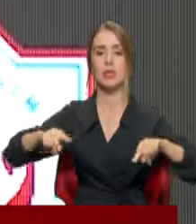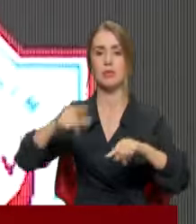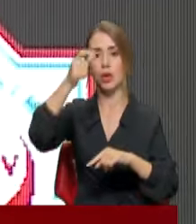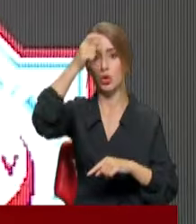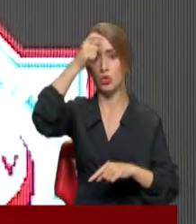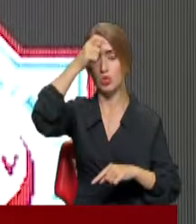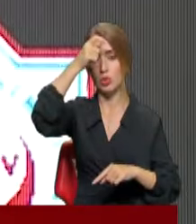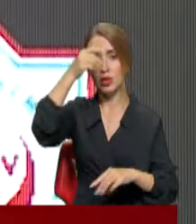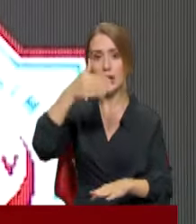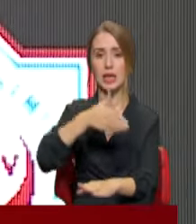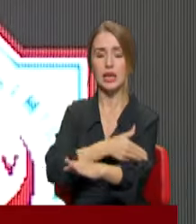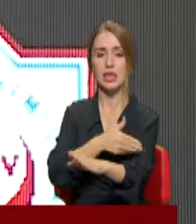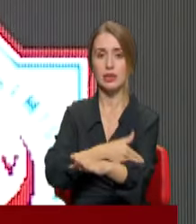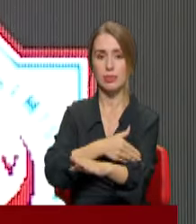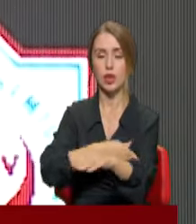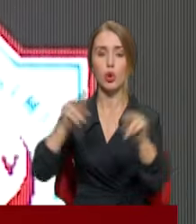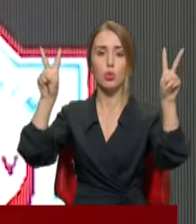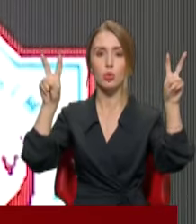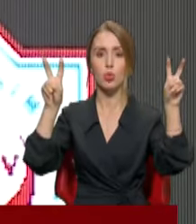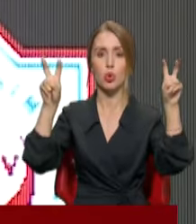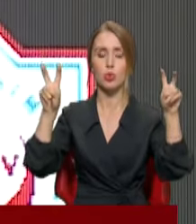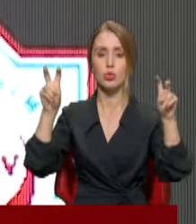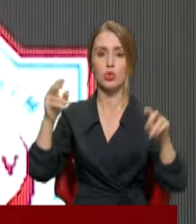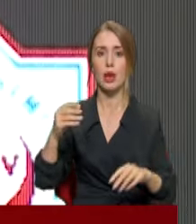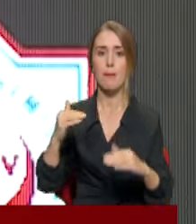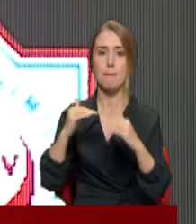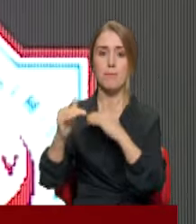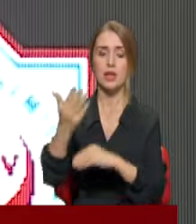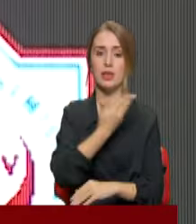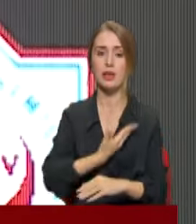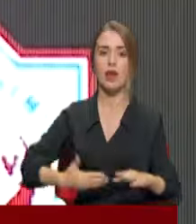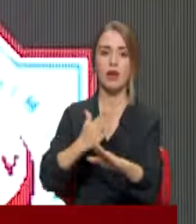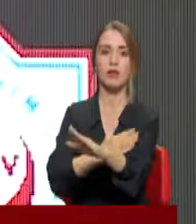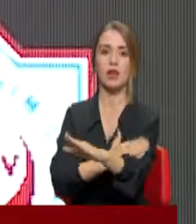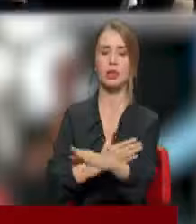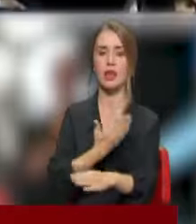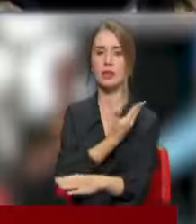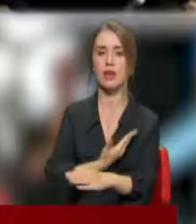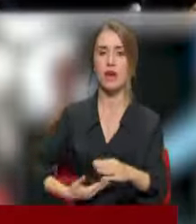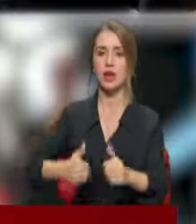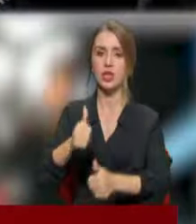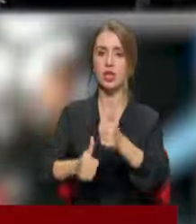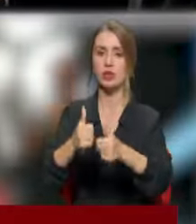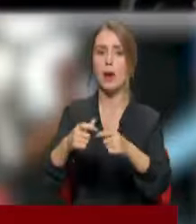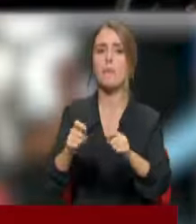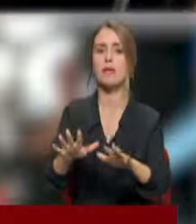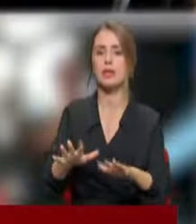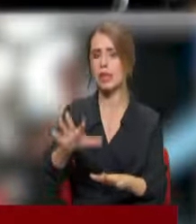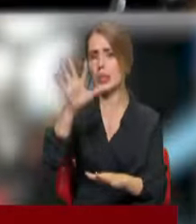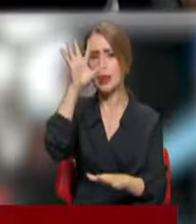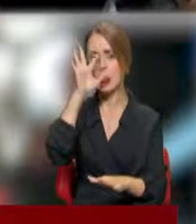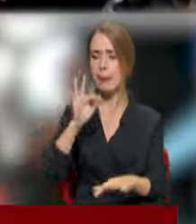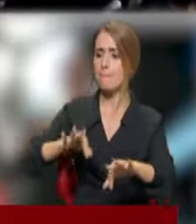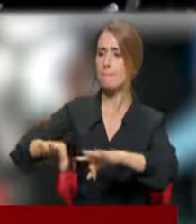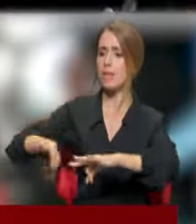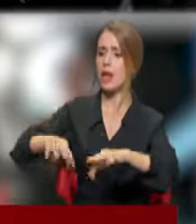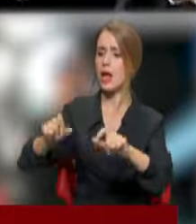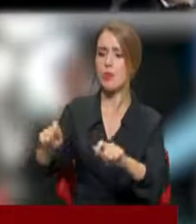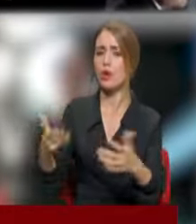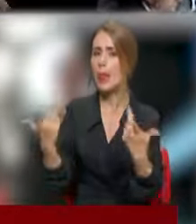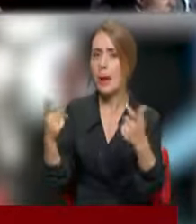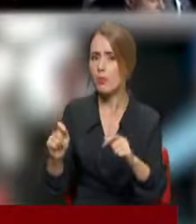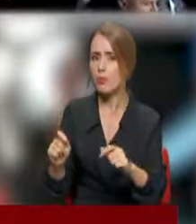Türk'le hizmet kulvarında milletseverlik ve vatanseverlik yarışına girmesin. Kim hangi planı yaparsa